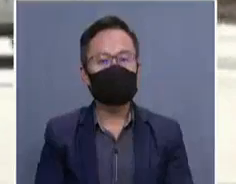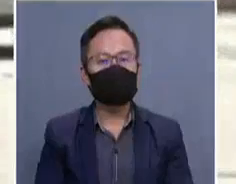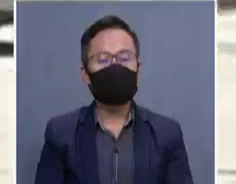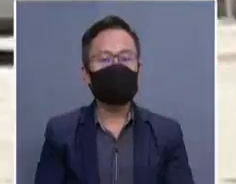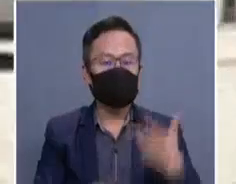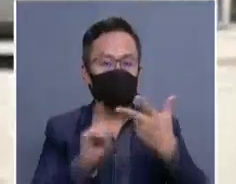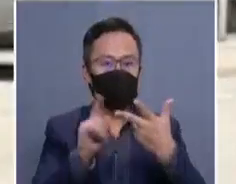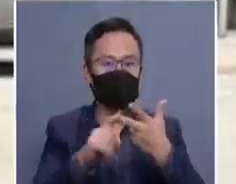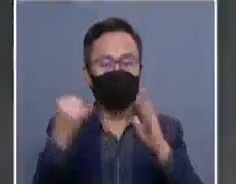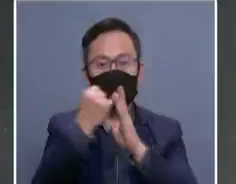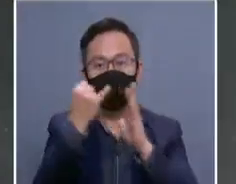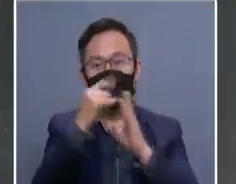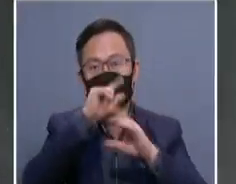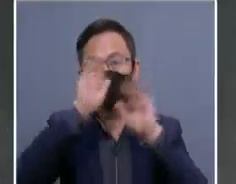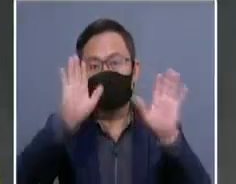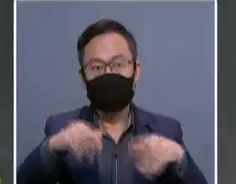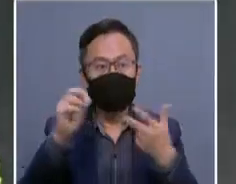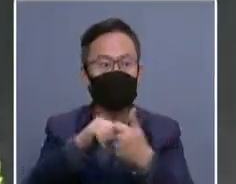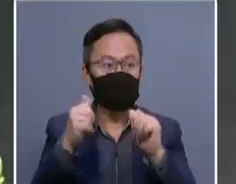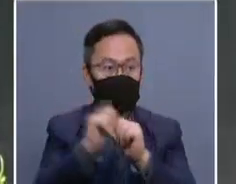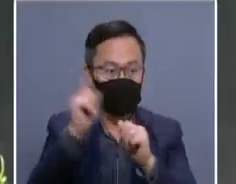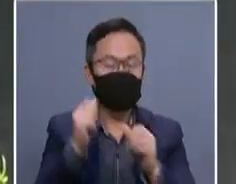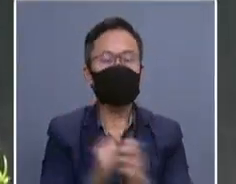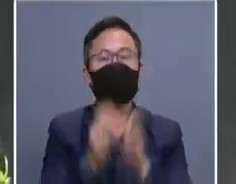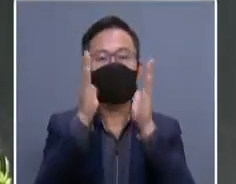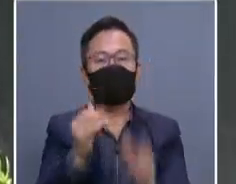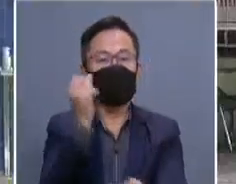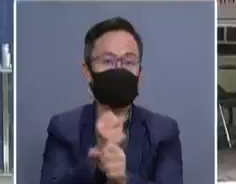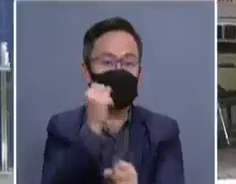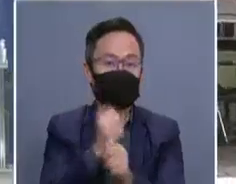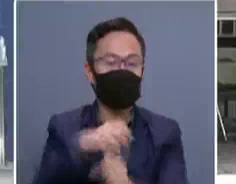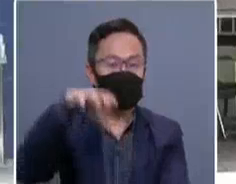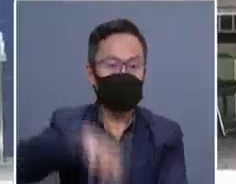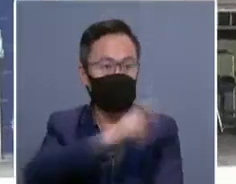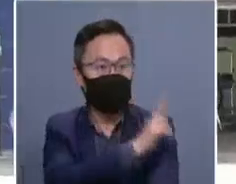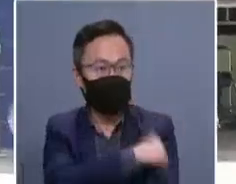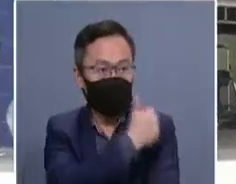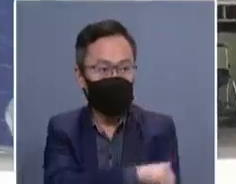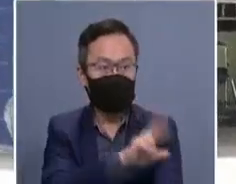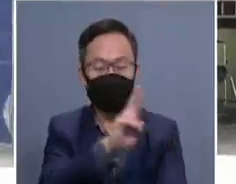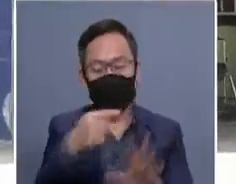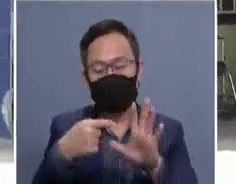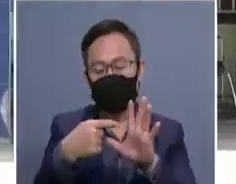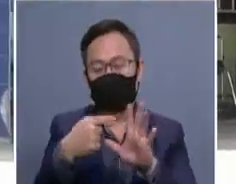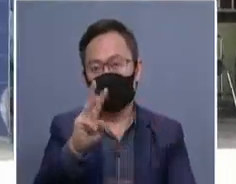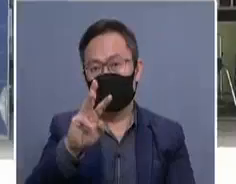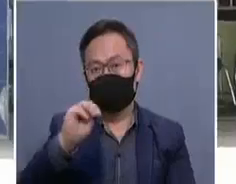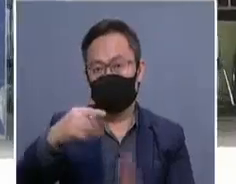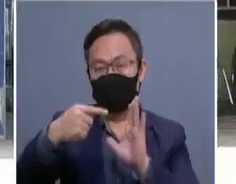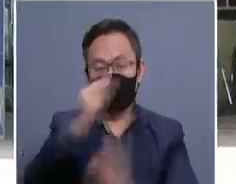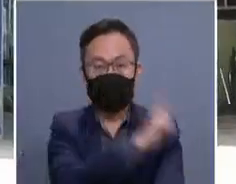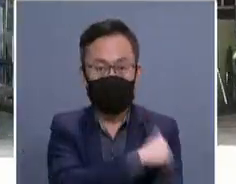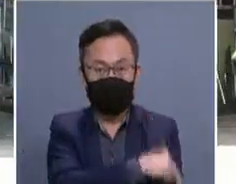ดชัยนาทค่ะที่มีกรณีของเวรเปลโรงพยาบาลรวมแพทย์ชัยนาทและบุคลากรติดเชื้อโควิ